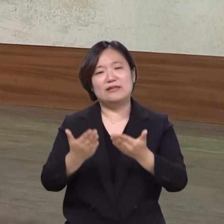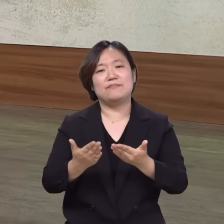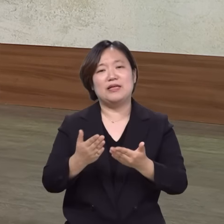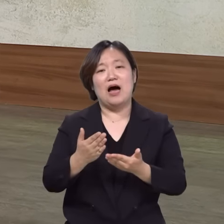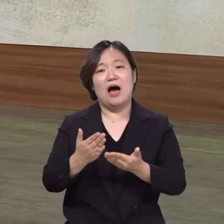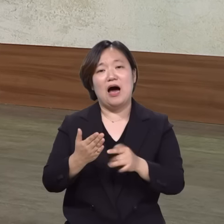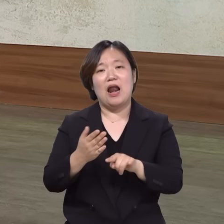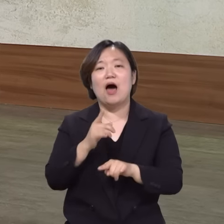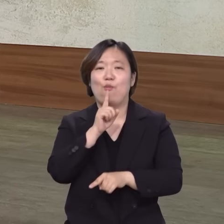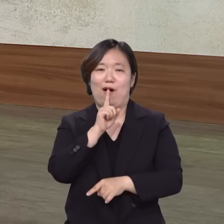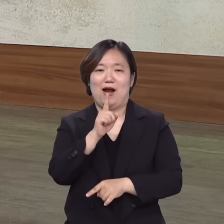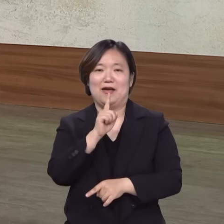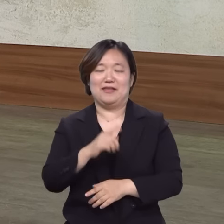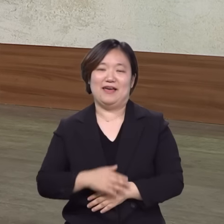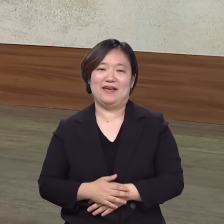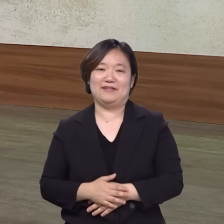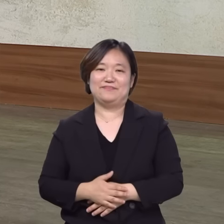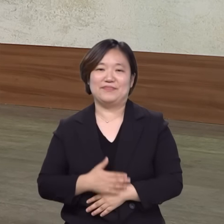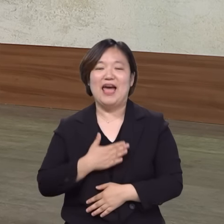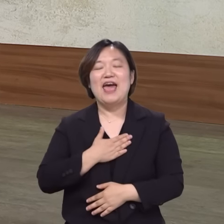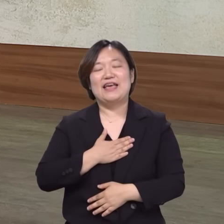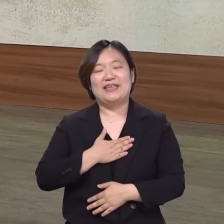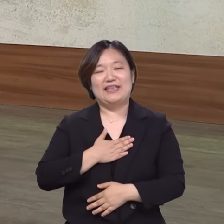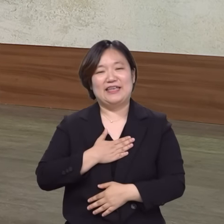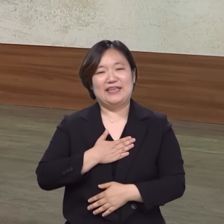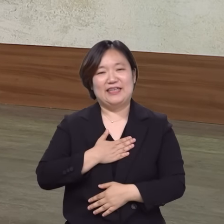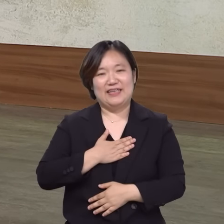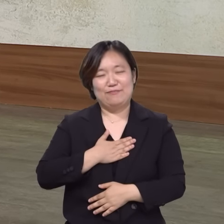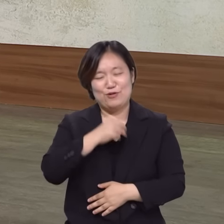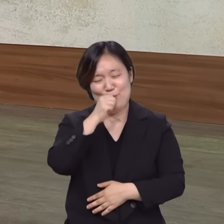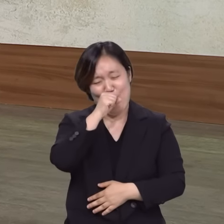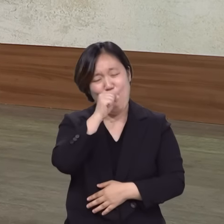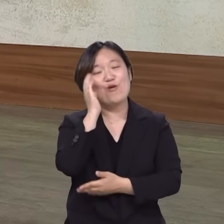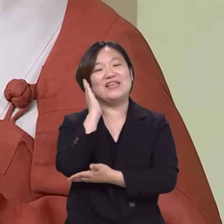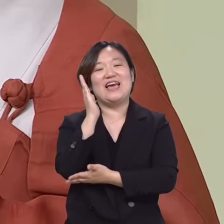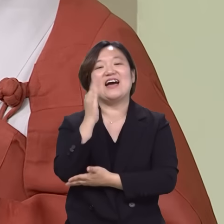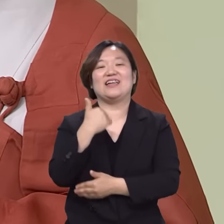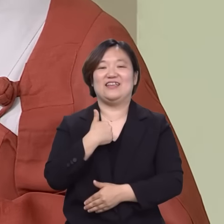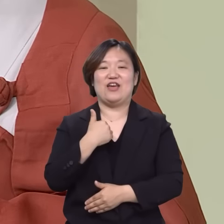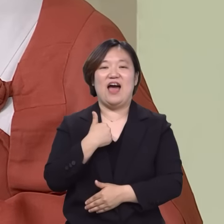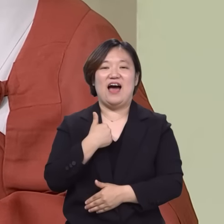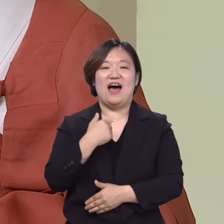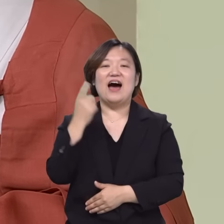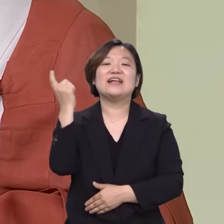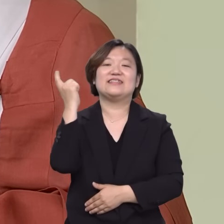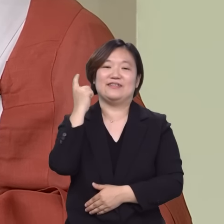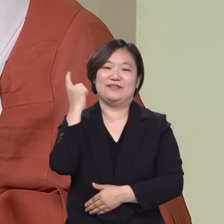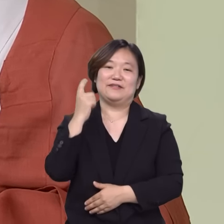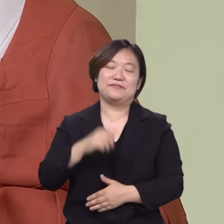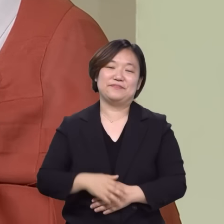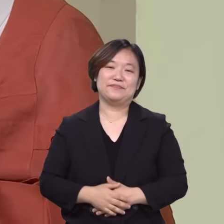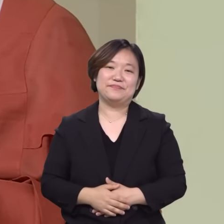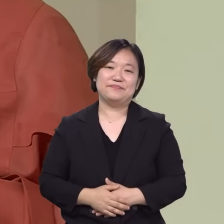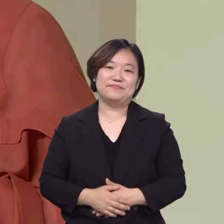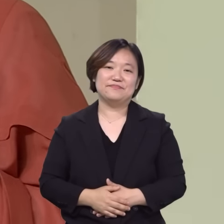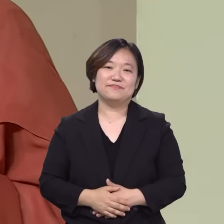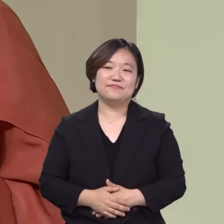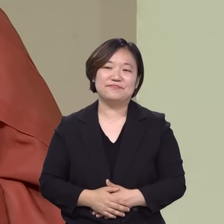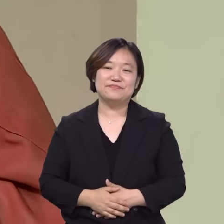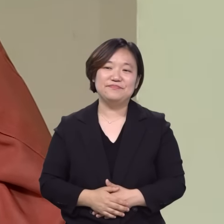같습니다 정말 그런 기분 좋은 소식이 그렇게 오래 있었던 그런 이야기가 되겠습니다